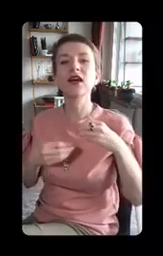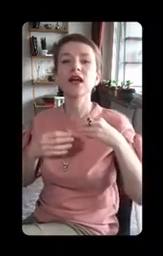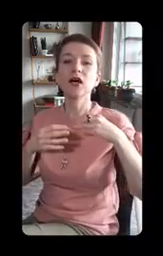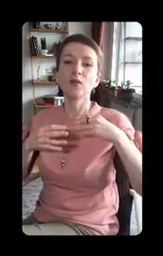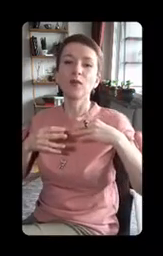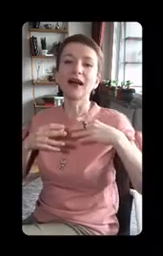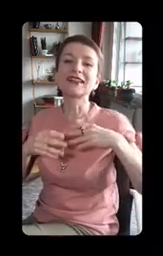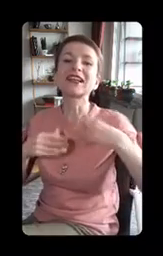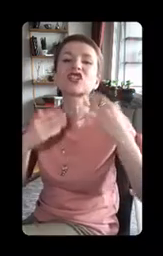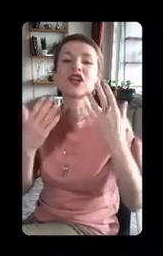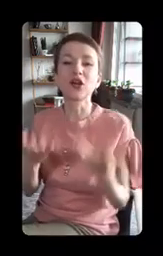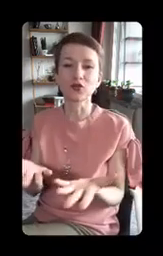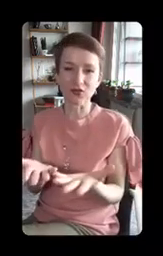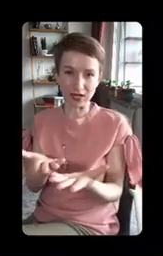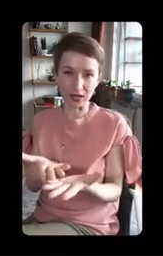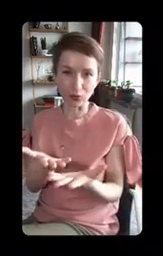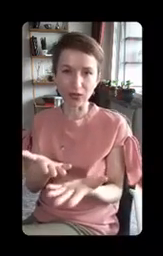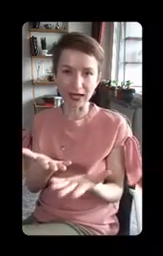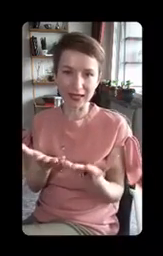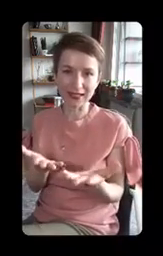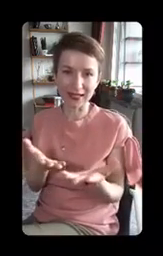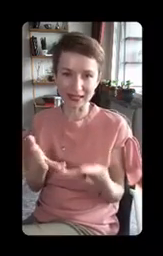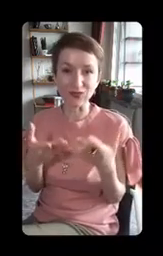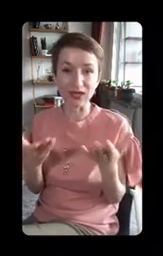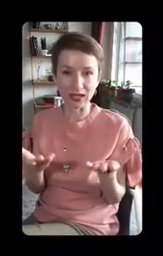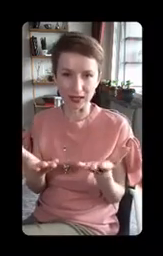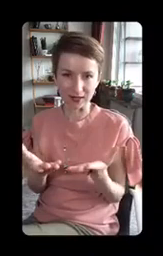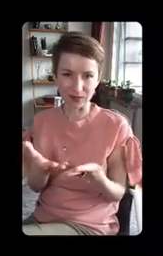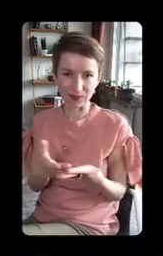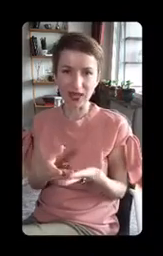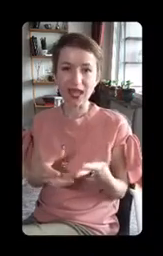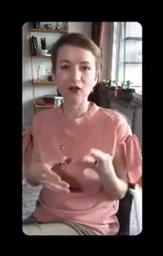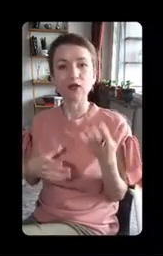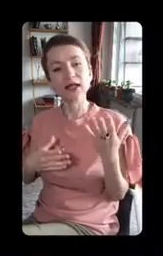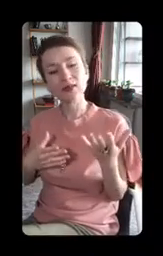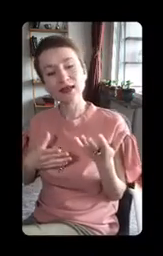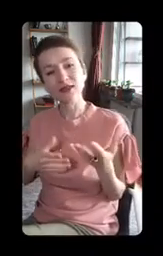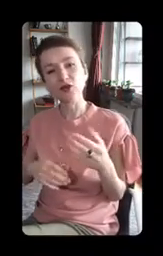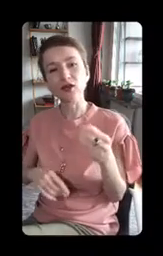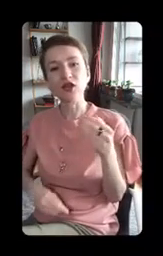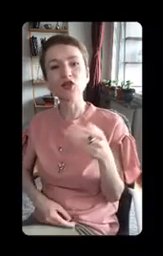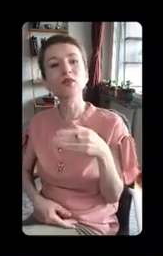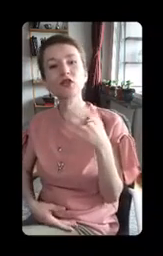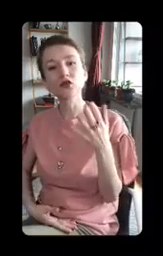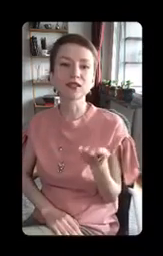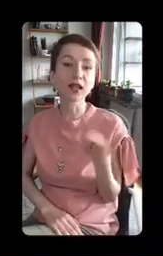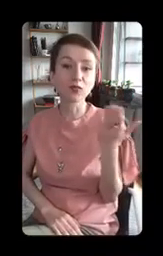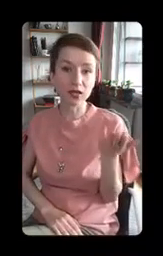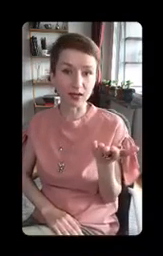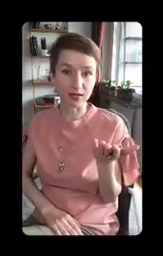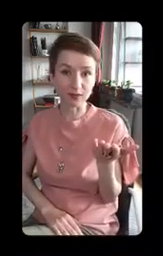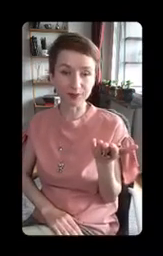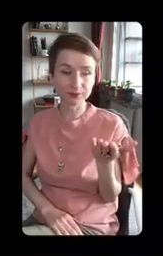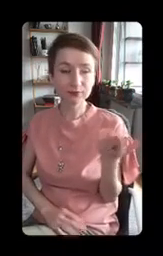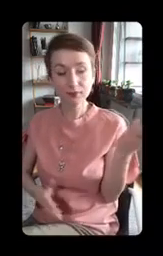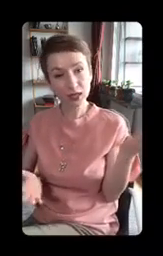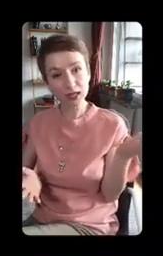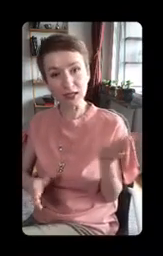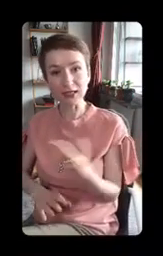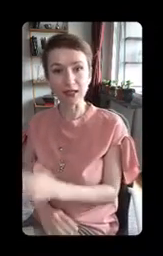одними из первых отражают в своих работах эти изменения. И вот Эльза Бесков очень хорошо прочувствовала, стала